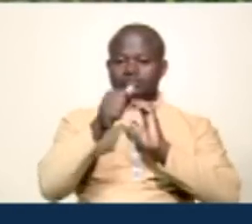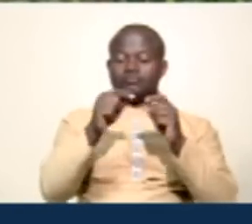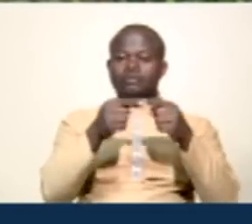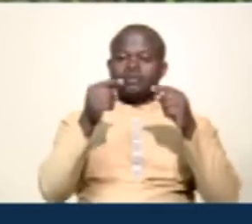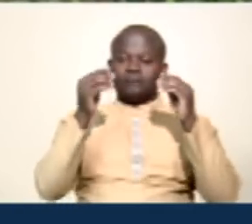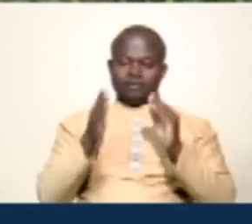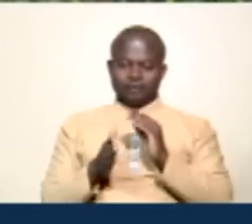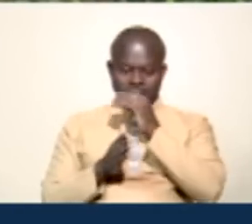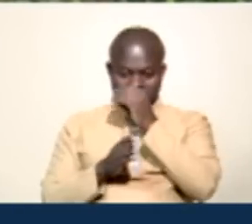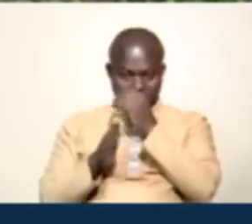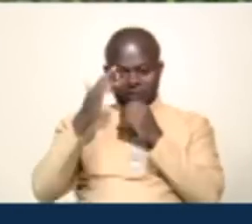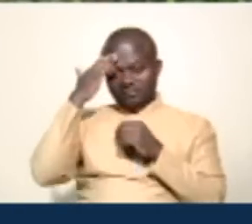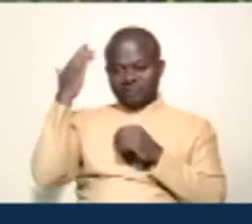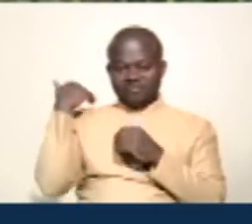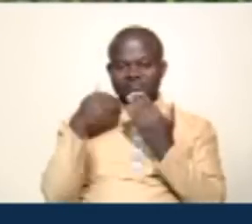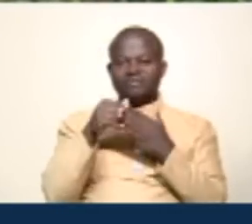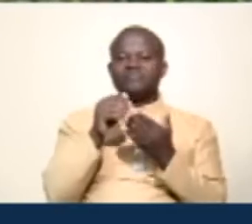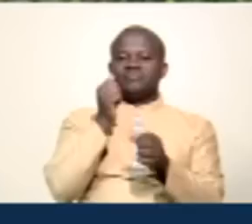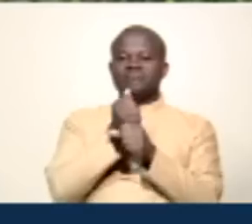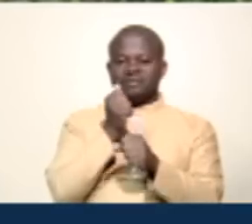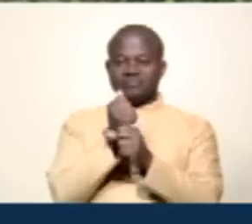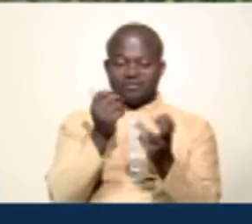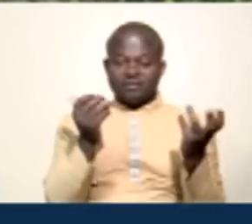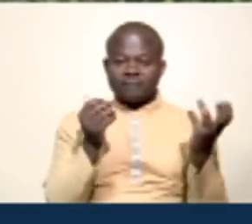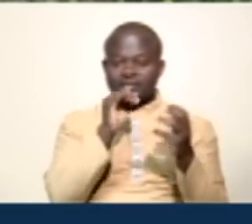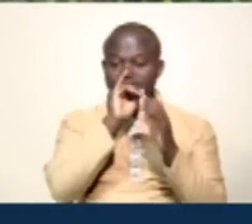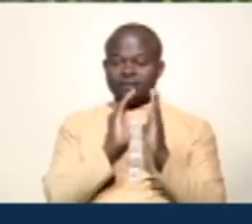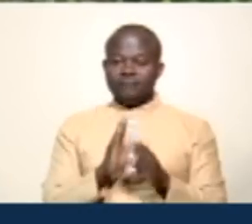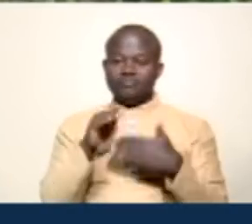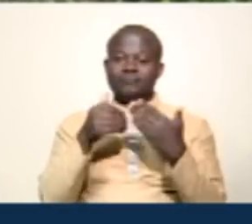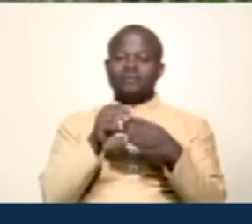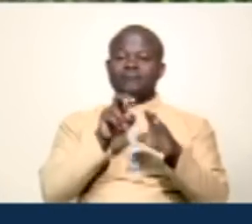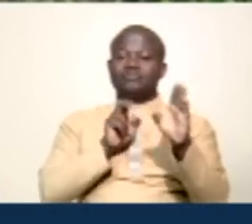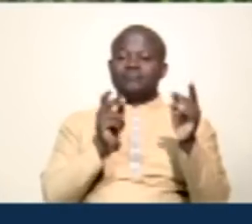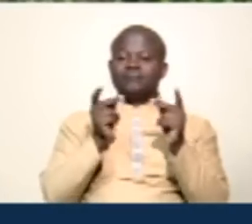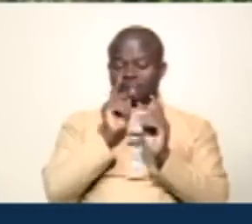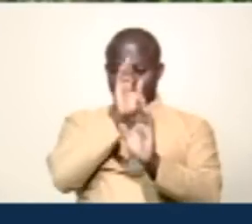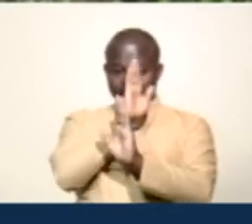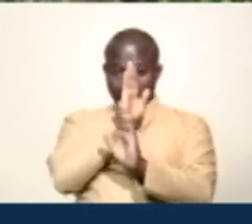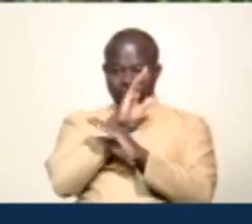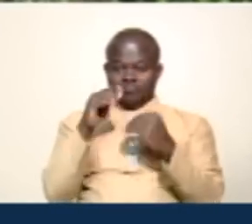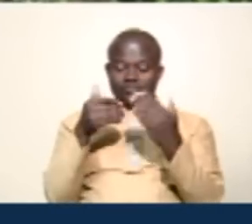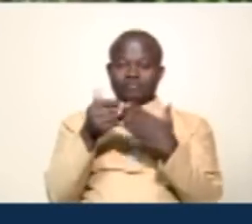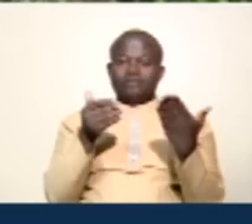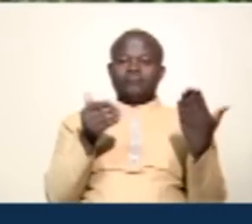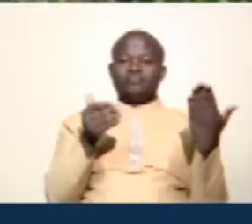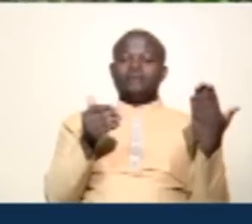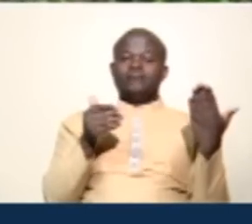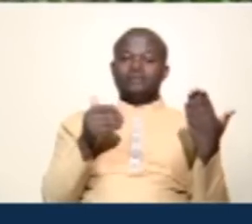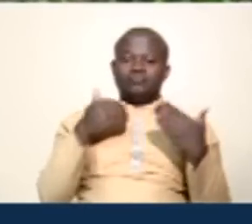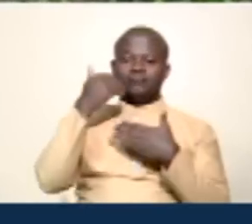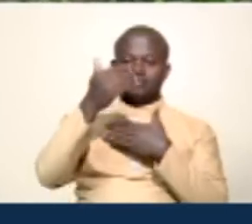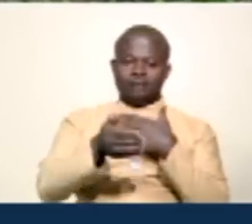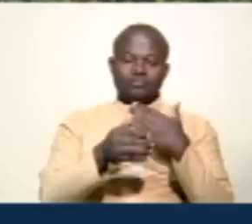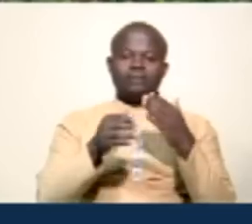umwanzi icyo gihe rero propaganda yarakozwe Abatutsi bava ahantu bari bihishe mu kuva ahantu bari bihishe ubwo